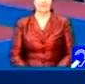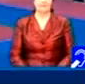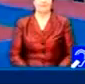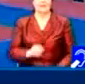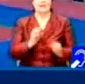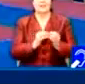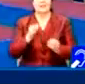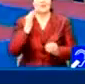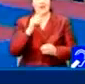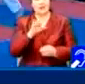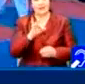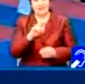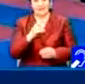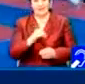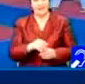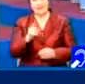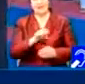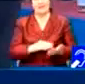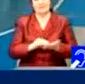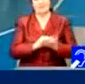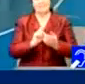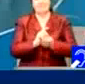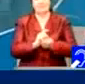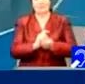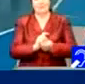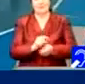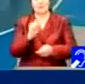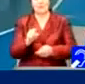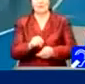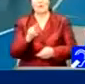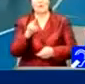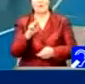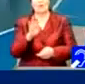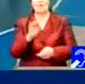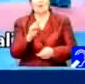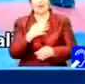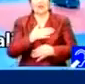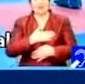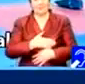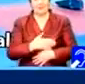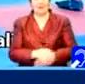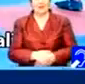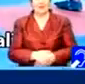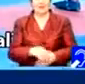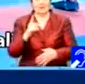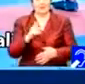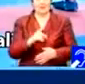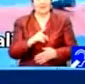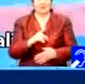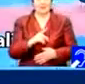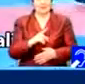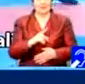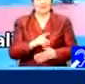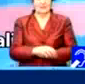Ilia are 10 ani, dintre care 3 a petrecut în sala de lupte. Orice întrecere este pentru el o provocare, dar una plăcută. Supernic bun silnum, nu